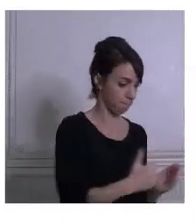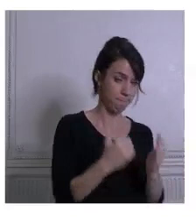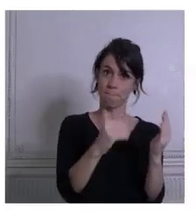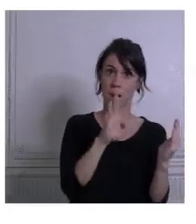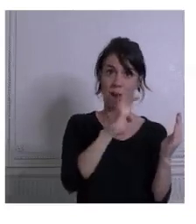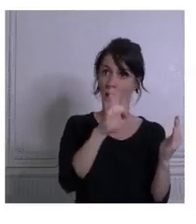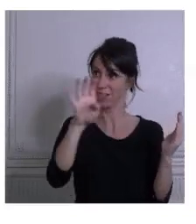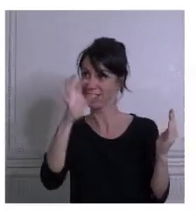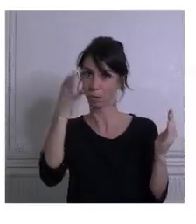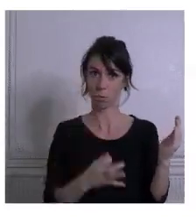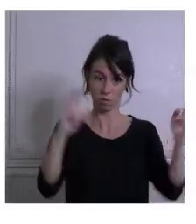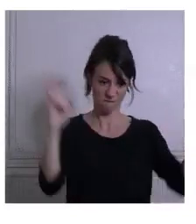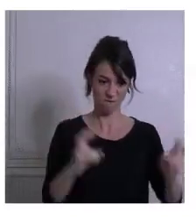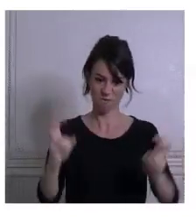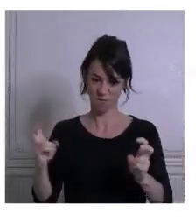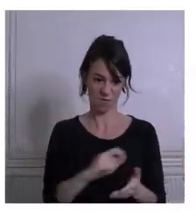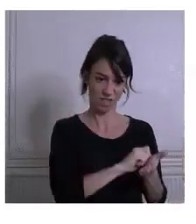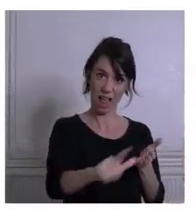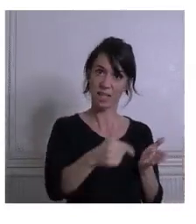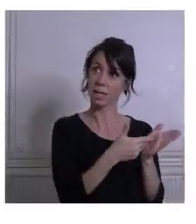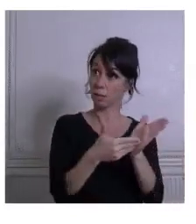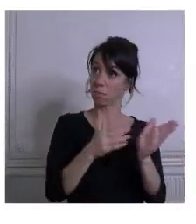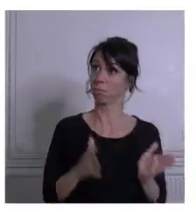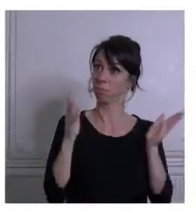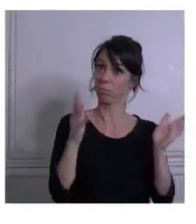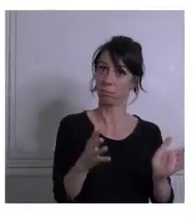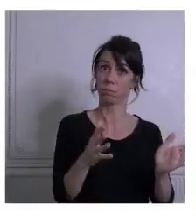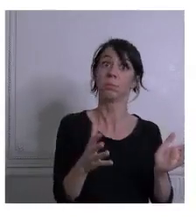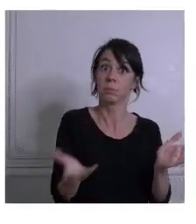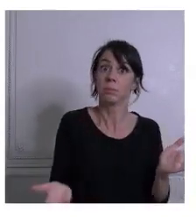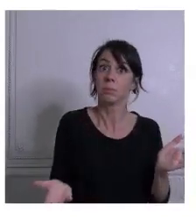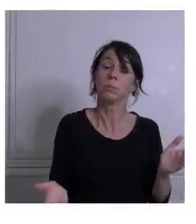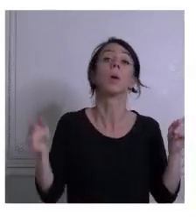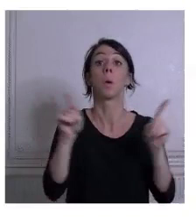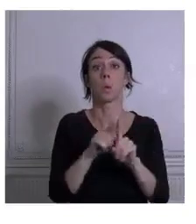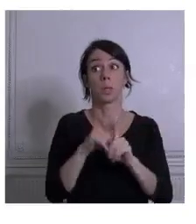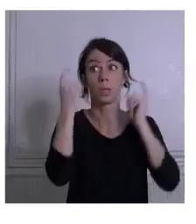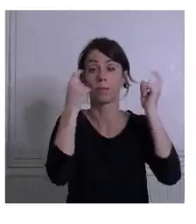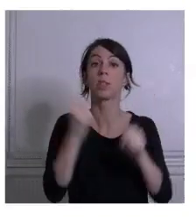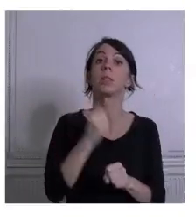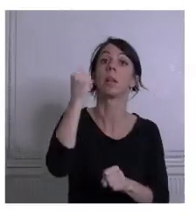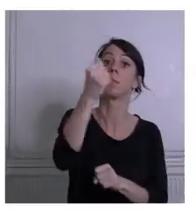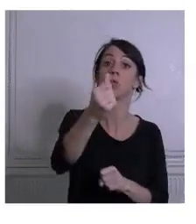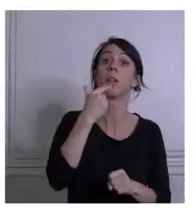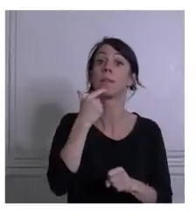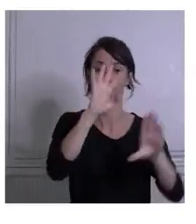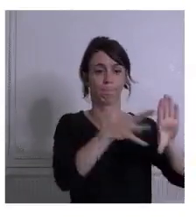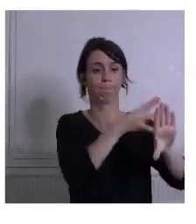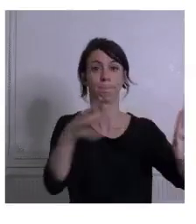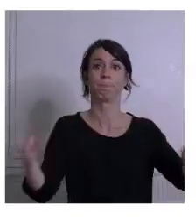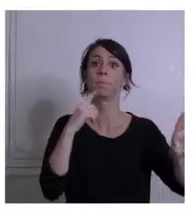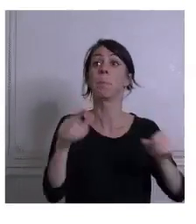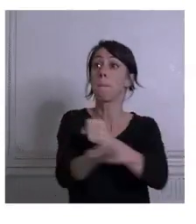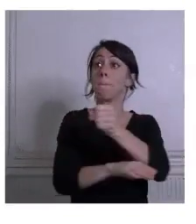tombe en panne, que l'on puisse avoir un éclairage. Ça ne veut pas dire qu'on n'ait pas oublié la lumière par-ci et par-là, mais pour l'exemple de Paul Lapi, ce n'est pas le cas. Vous nous